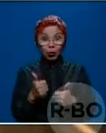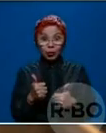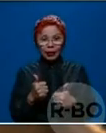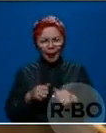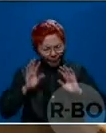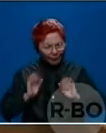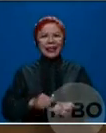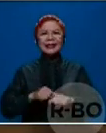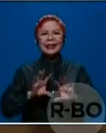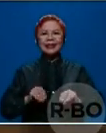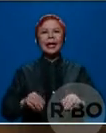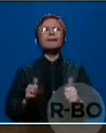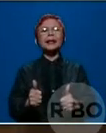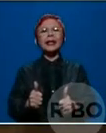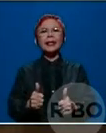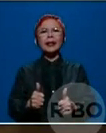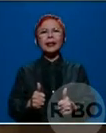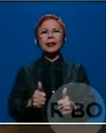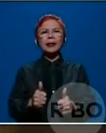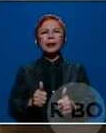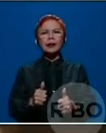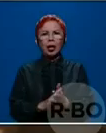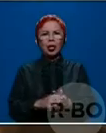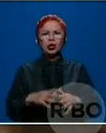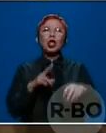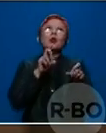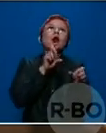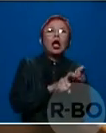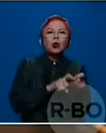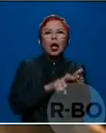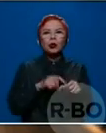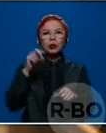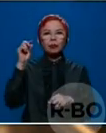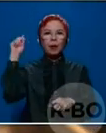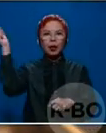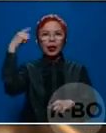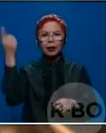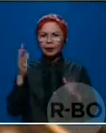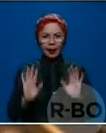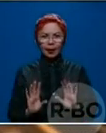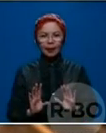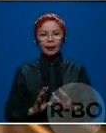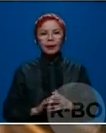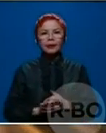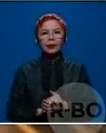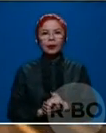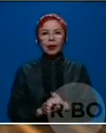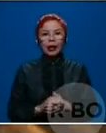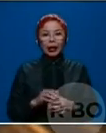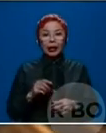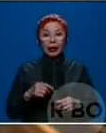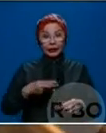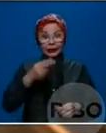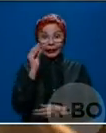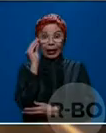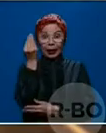kemudian tidak kalah penting tidak bergantung semata-mata Dar pemerintah zakarta adalah kota di mana perekonomian Indonesia berpusat